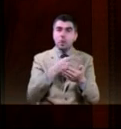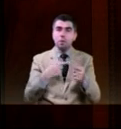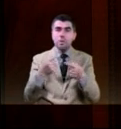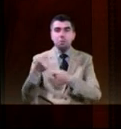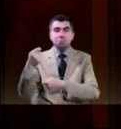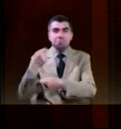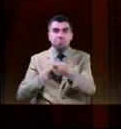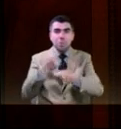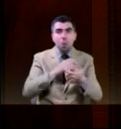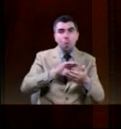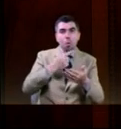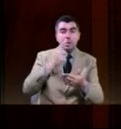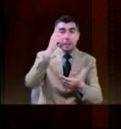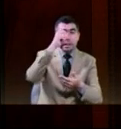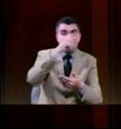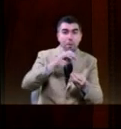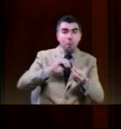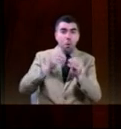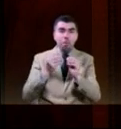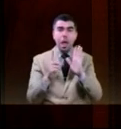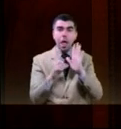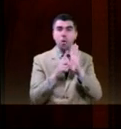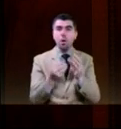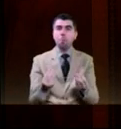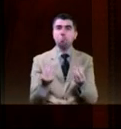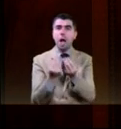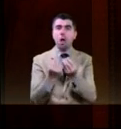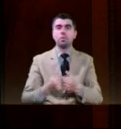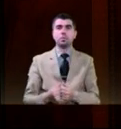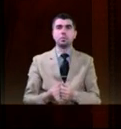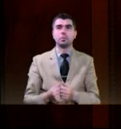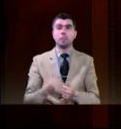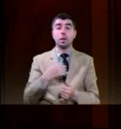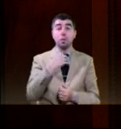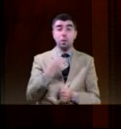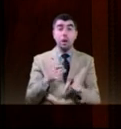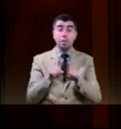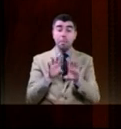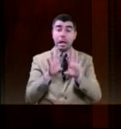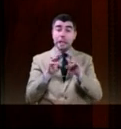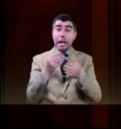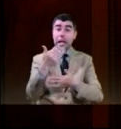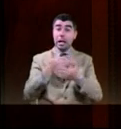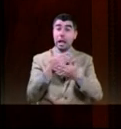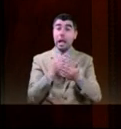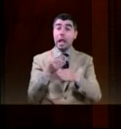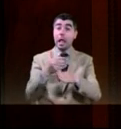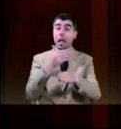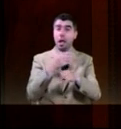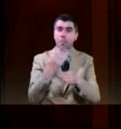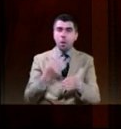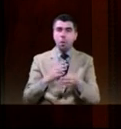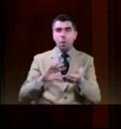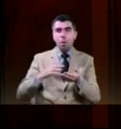التدبير المالي للمخاطر والمقتضيات القانونيه ذات الصله. اللي كان عنده شي دراسه كيبين فيها ملي كاين شي جهه